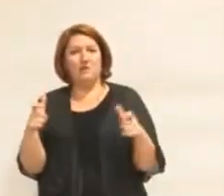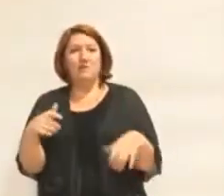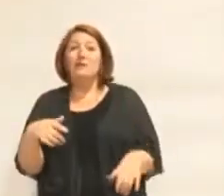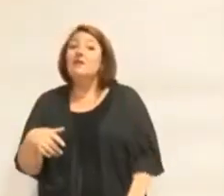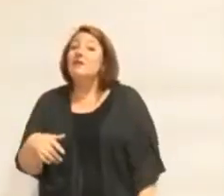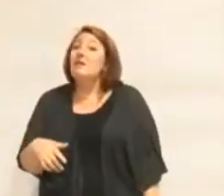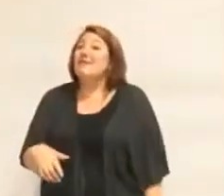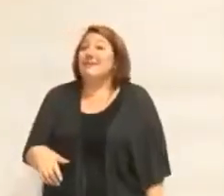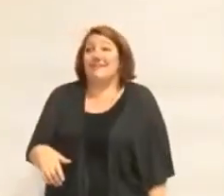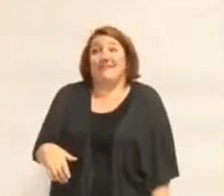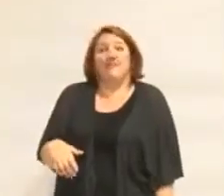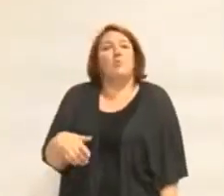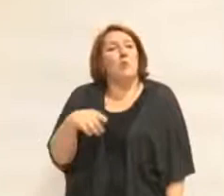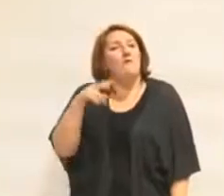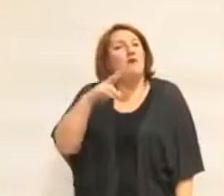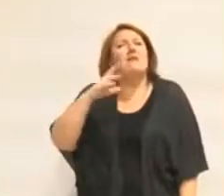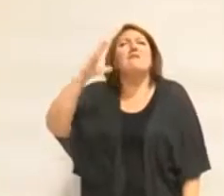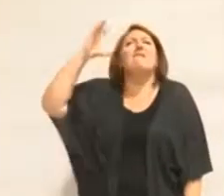on a quand même déjà vu un peu mieux.